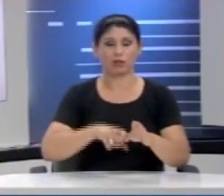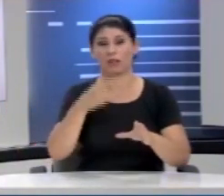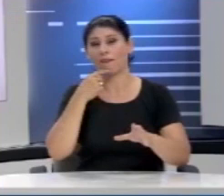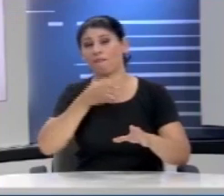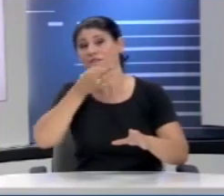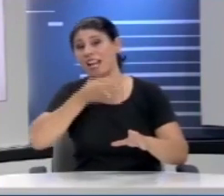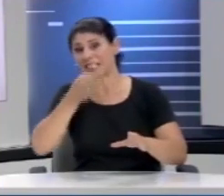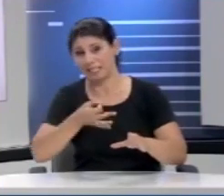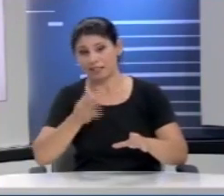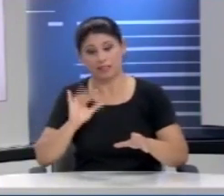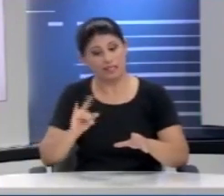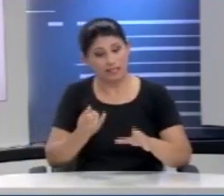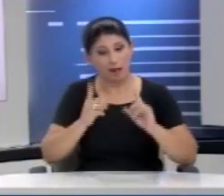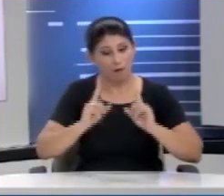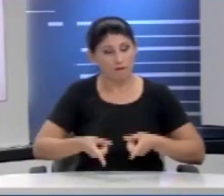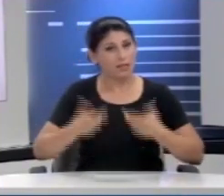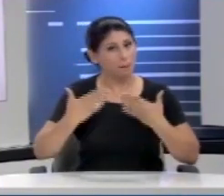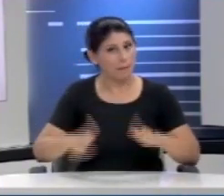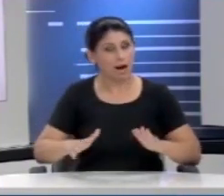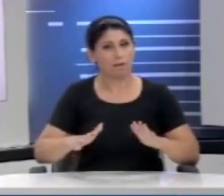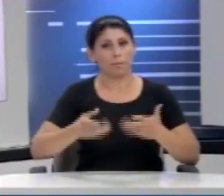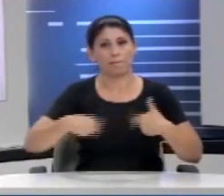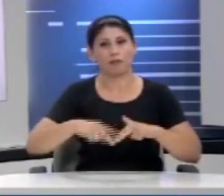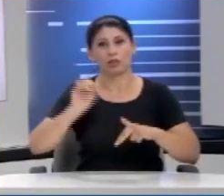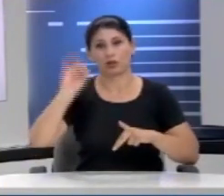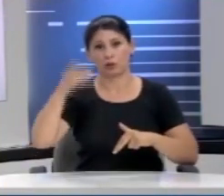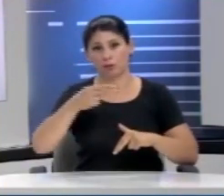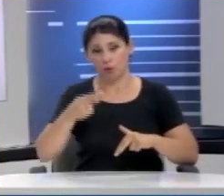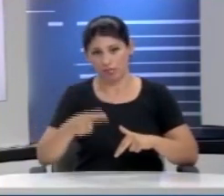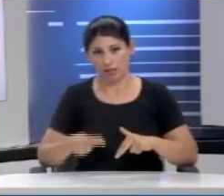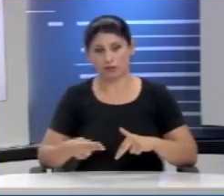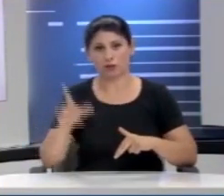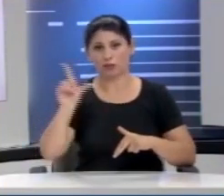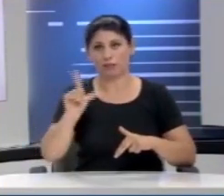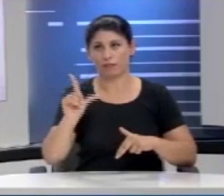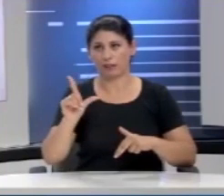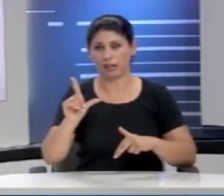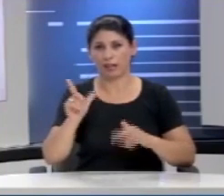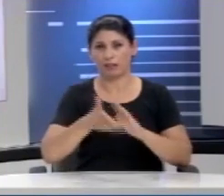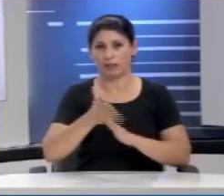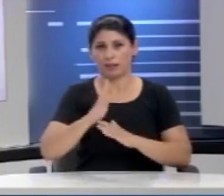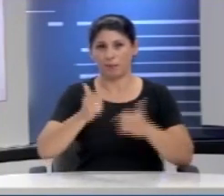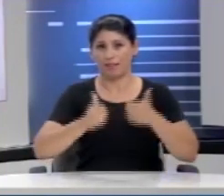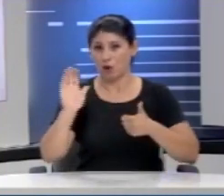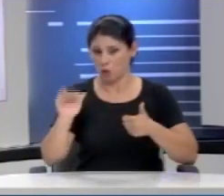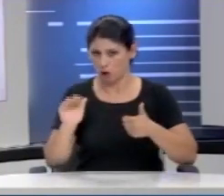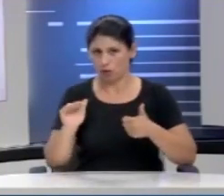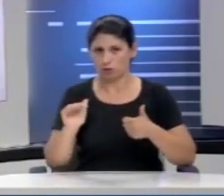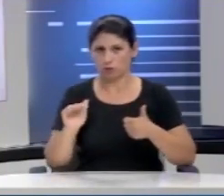ή ακόμα και οι αποφάσεις που πάρθηκαν στο Συμβούλιο Εξωτερικών Υποθέσεων τη Δευτέρα στις 15